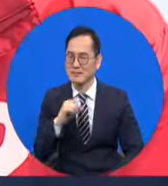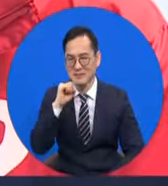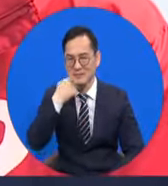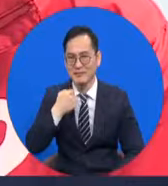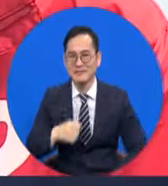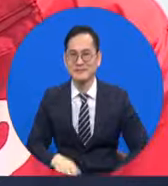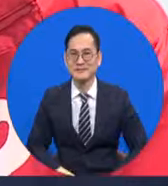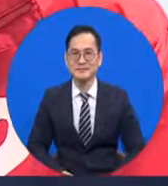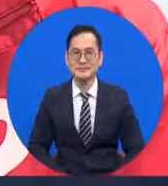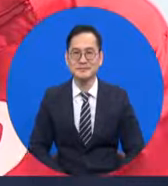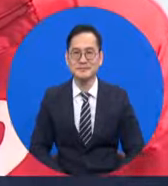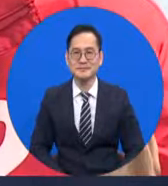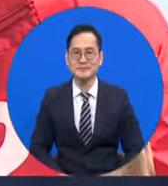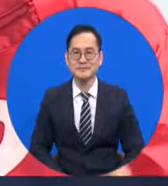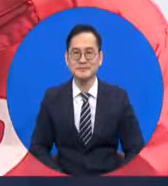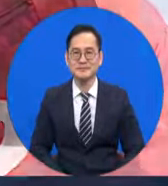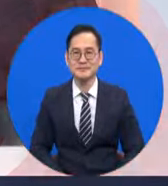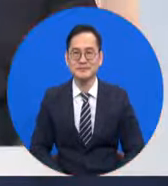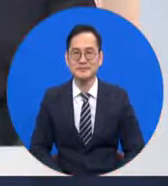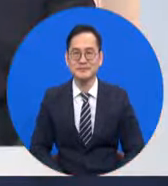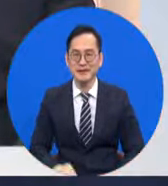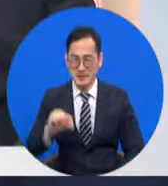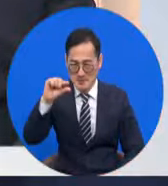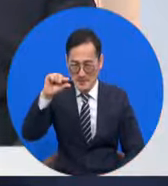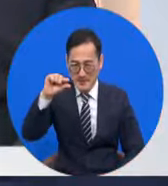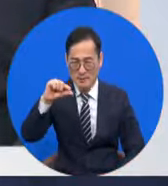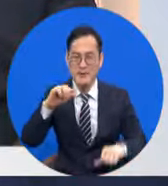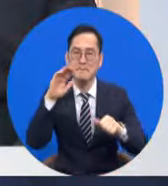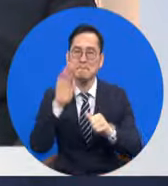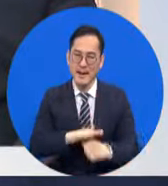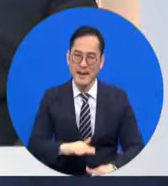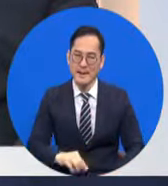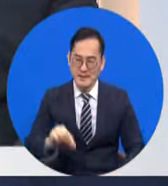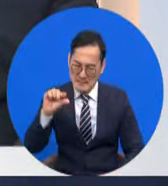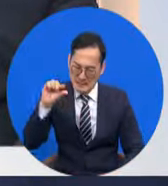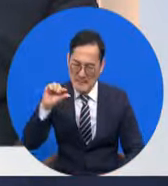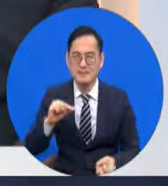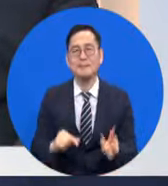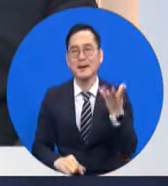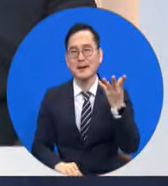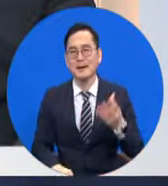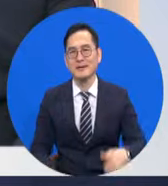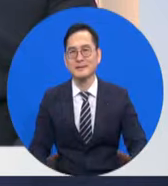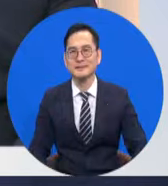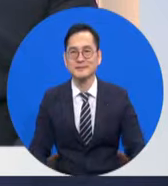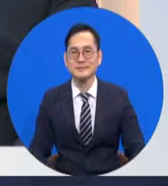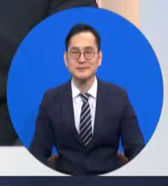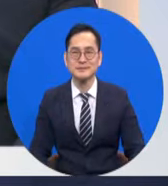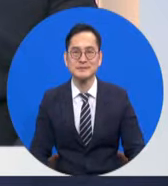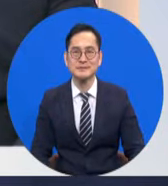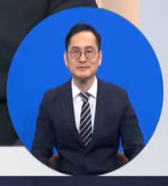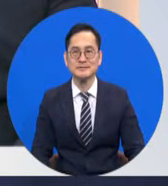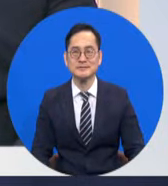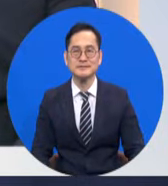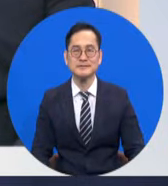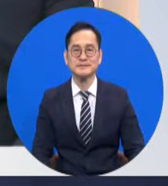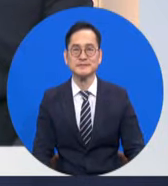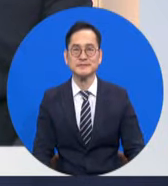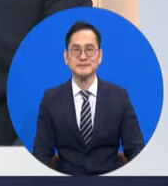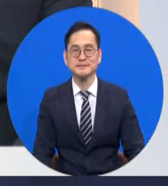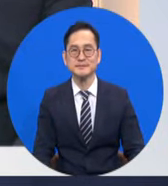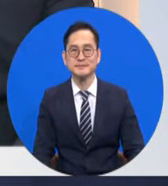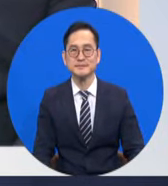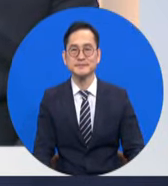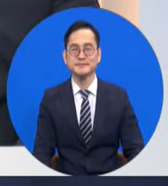본 것처럼 늘 아주 근소한 차로 이겼었고 지난 지방 대선하고 지방선거를 보면 또 민주당이 지는 결과도